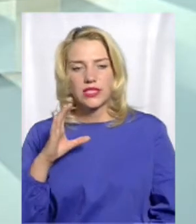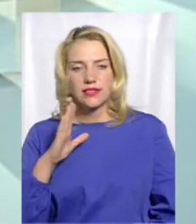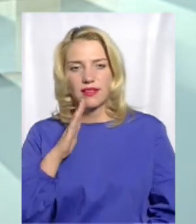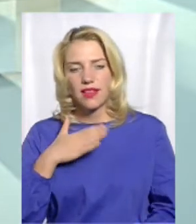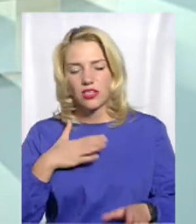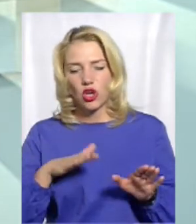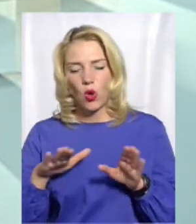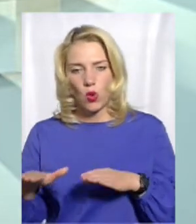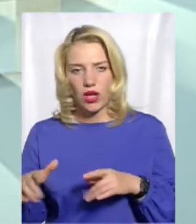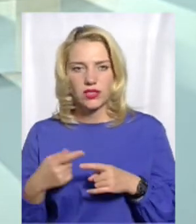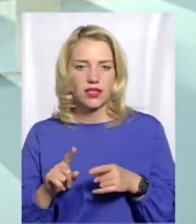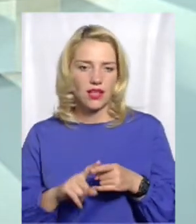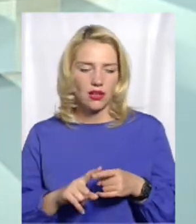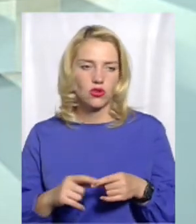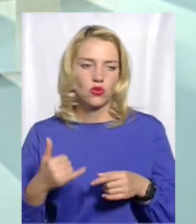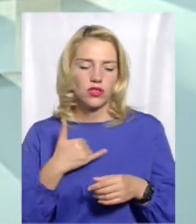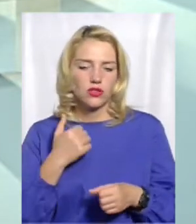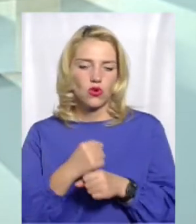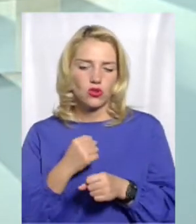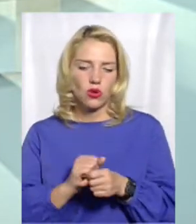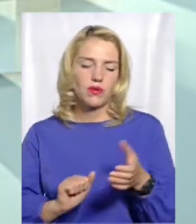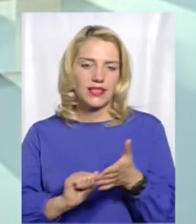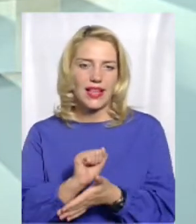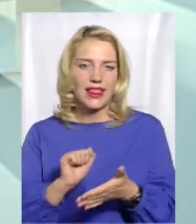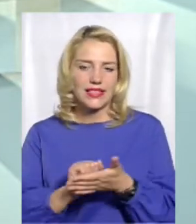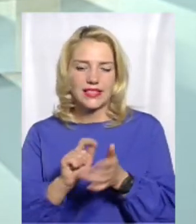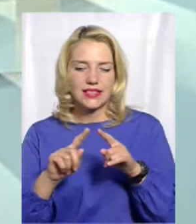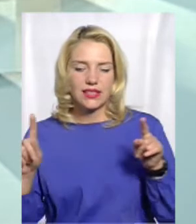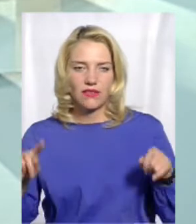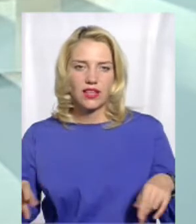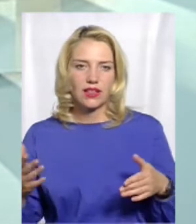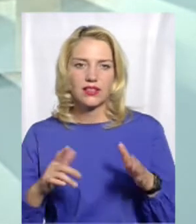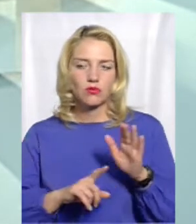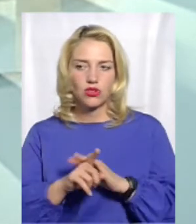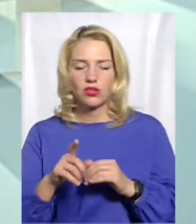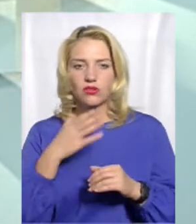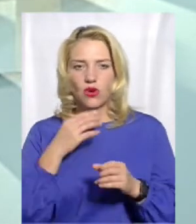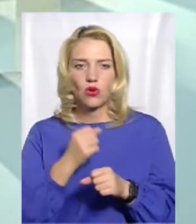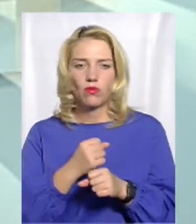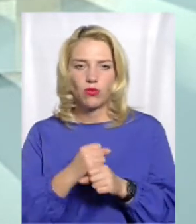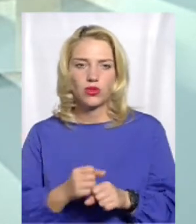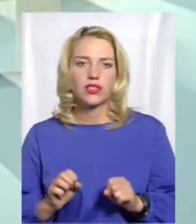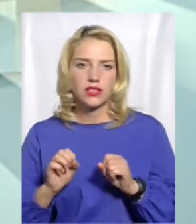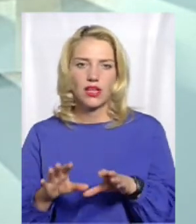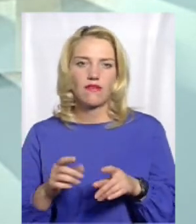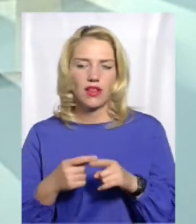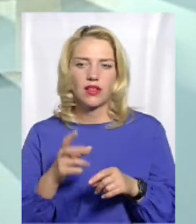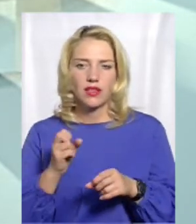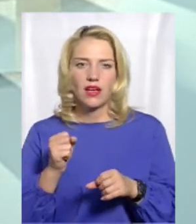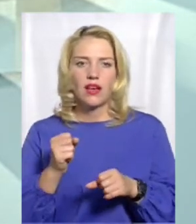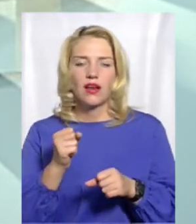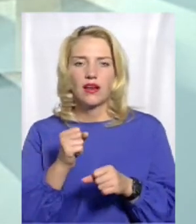Крім того, в нас розроблені листівки, які ми спочатку своєї роботи роздавали на локаціях мешканців